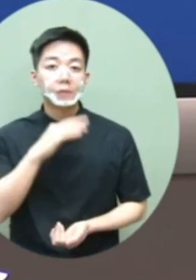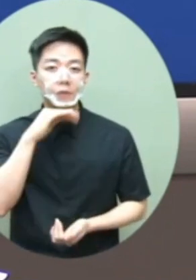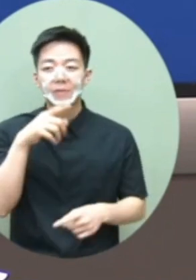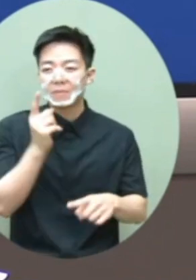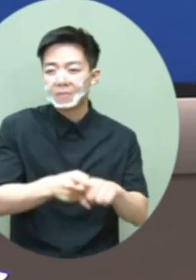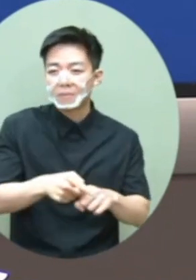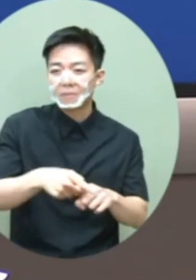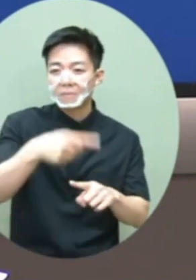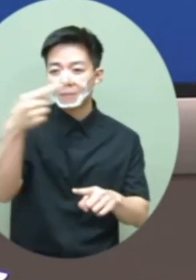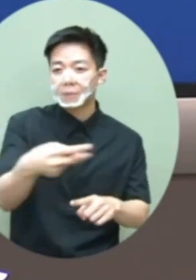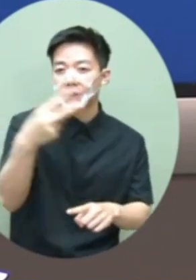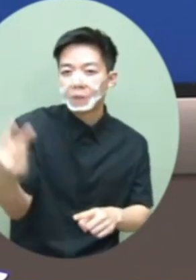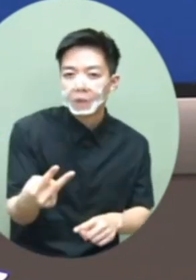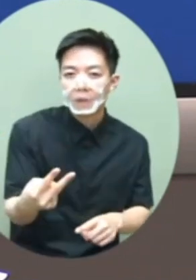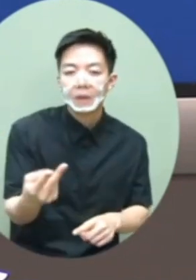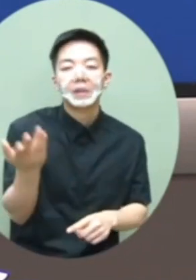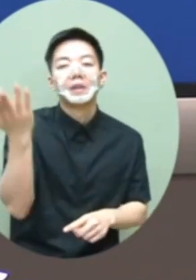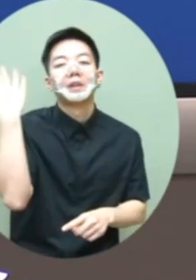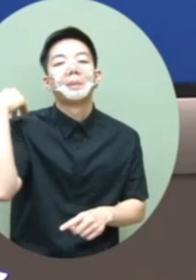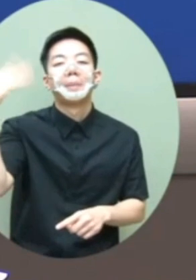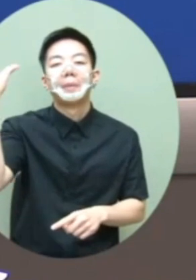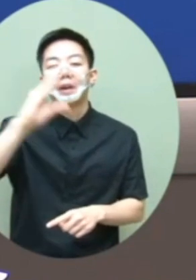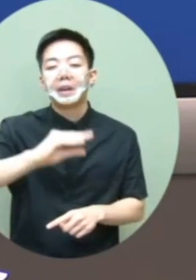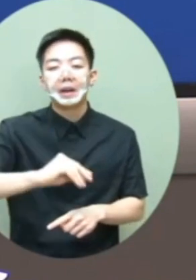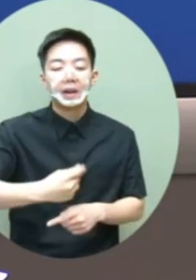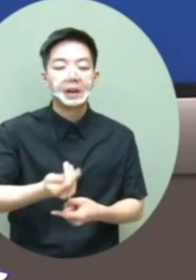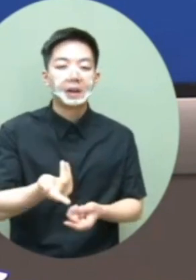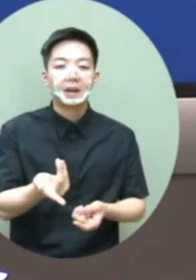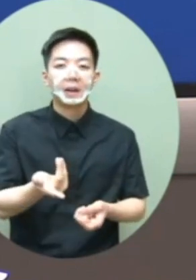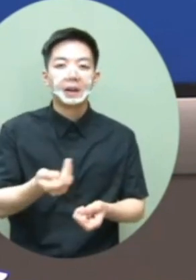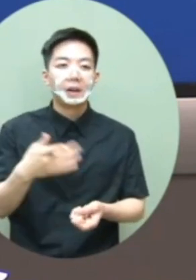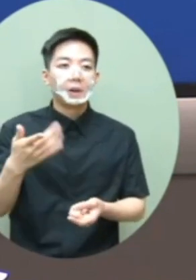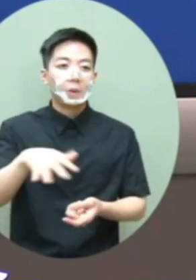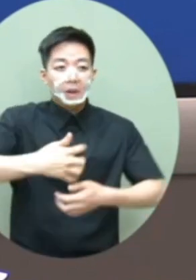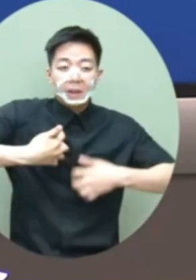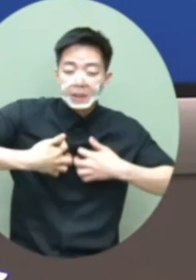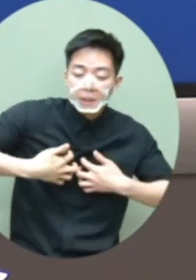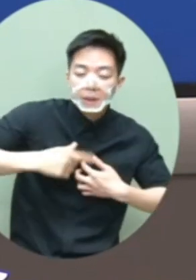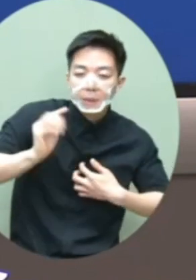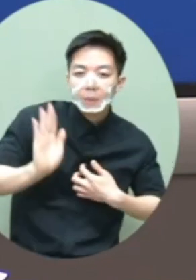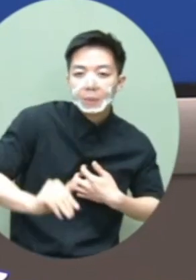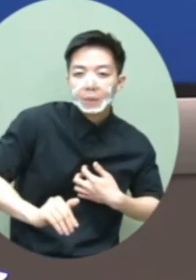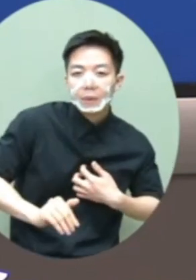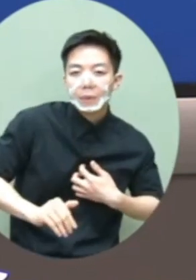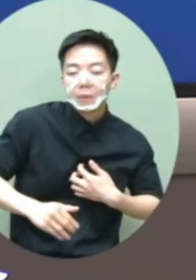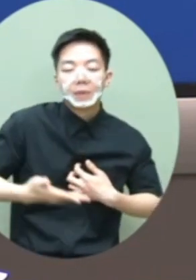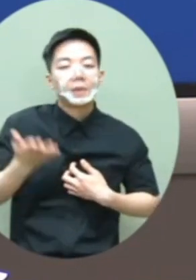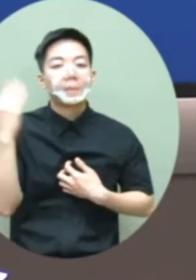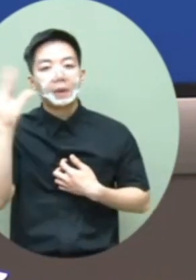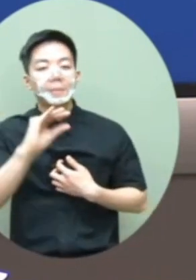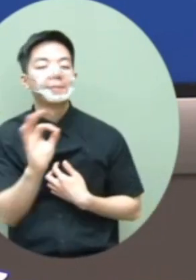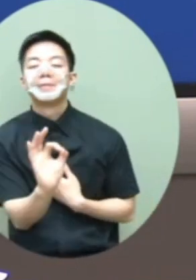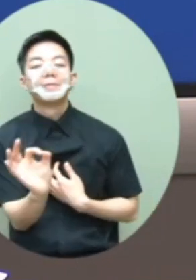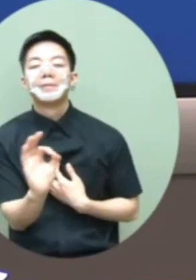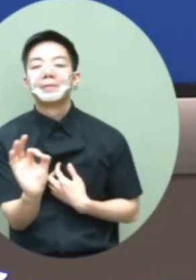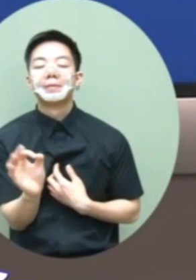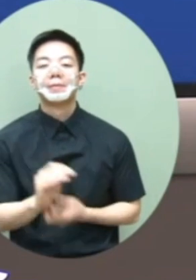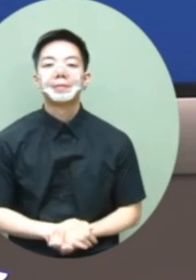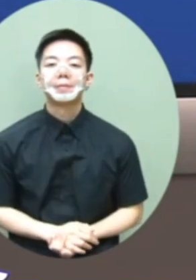況，琴晚已經響曬燈㗎啦，即係啊咁多個我點樣做啊，特首嚇？咁係冇呢個即係話係